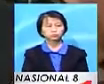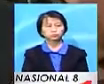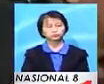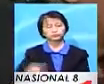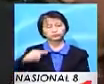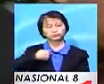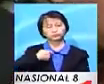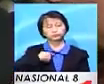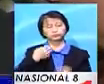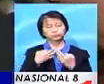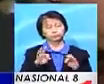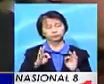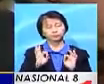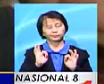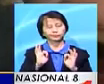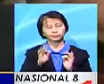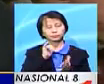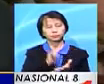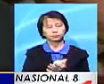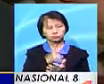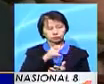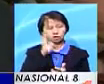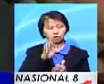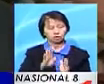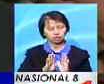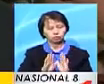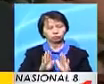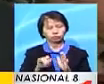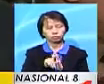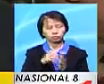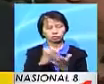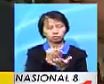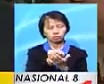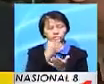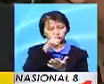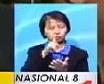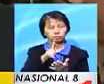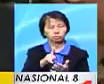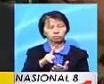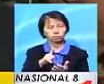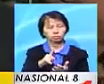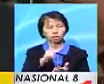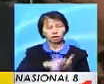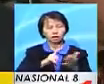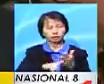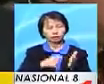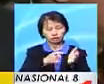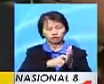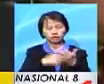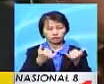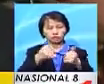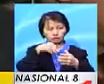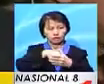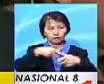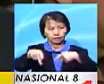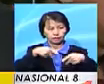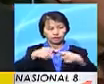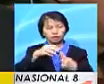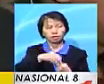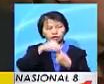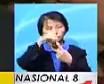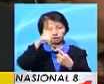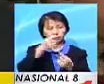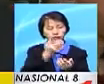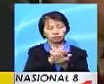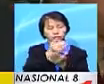I am pretty confident because that will definitely boost the economy, boost the whole needs that was needed now in the market, especially when it comes to